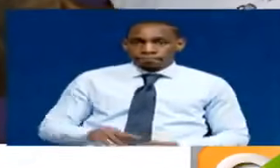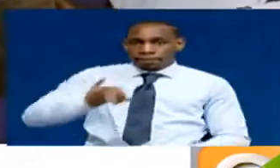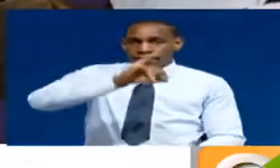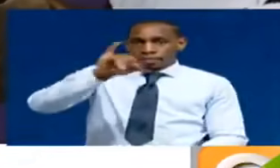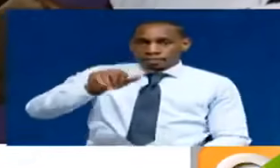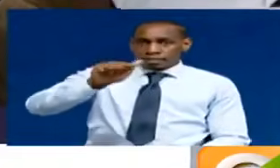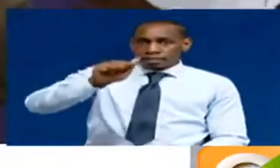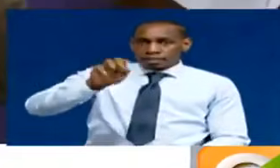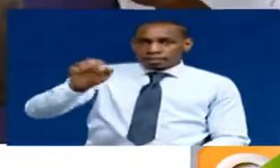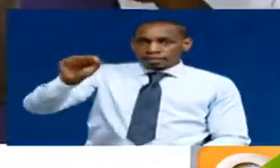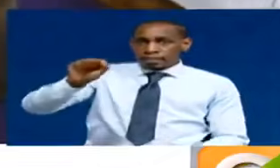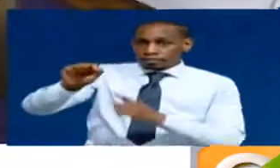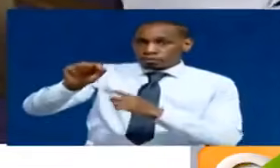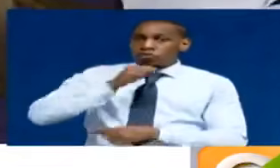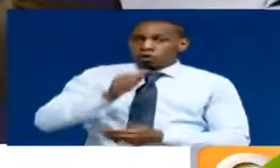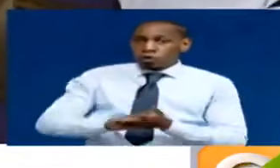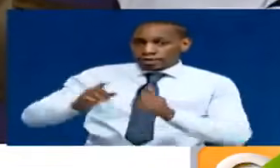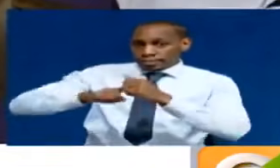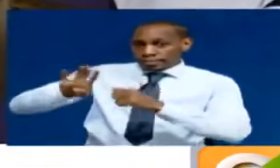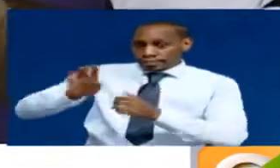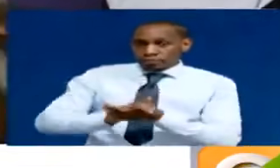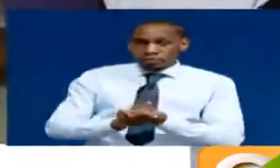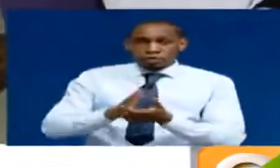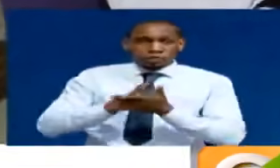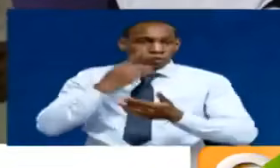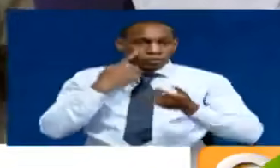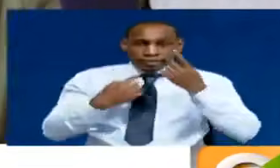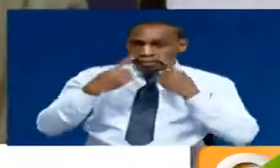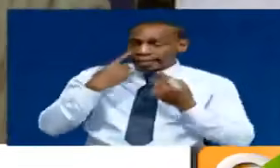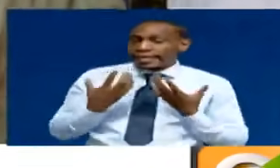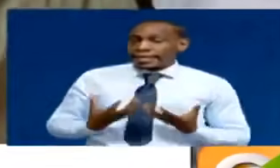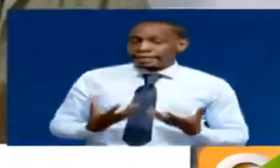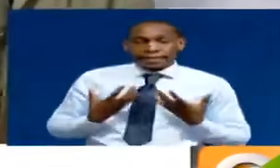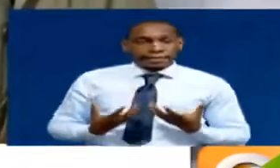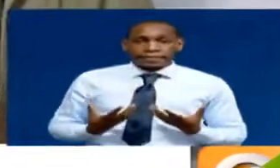James Waweru mwenye umri wa miaka 64 ni mwingi wa majonzi.